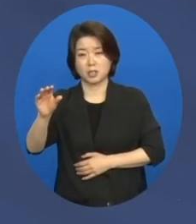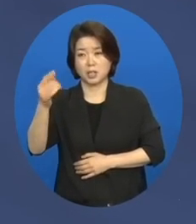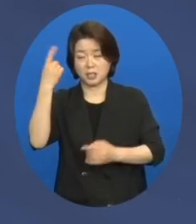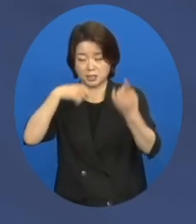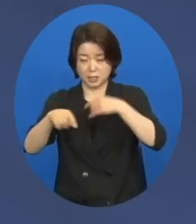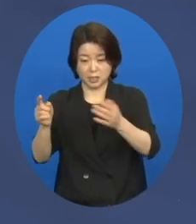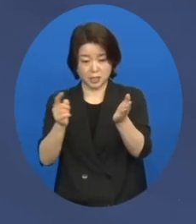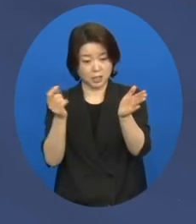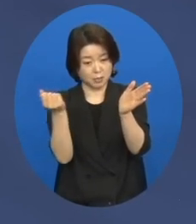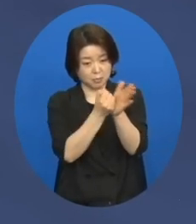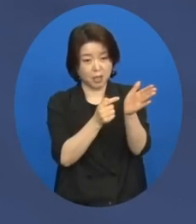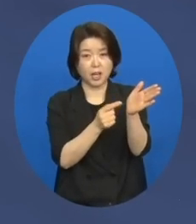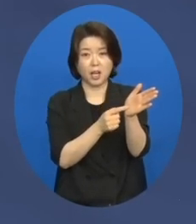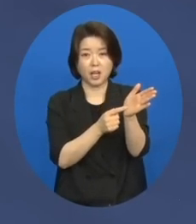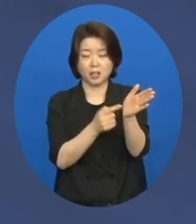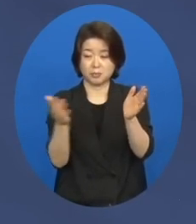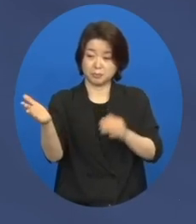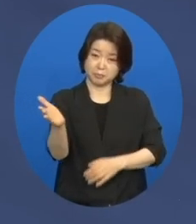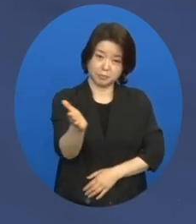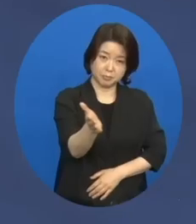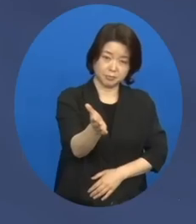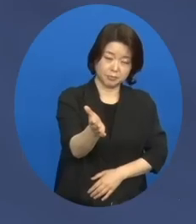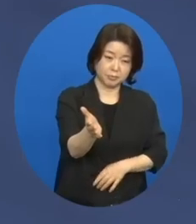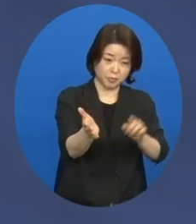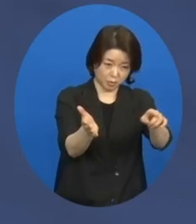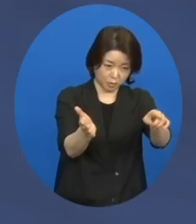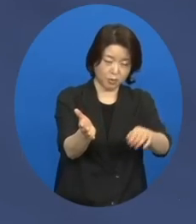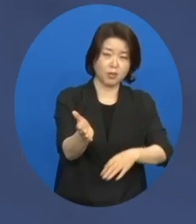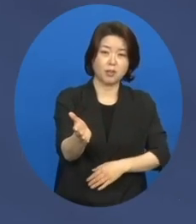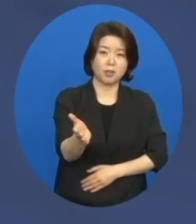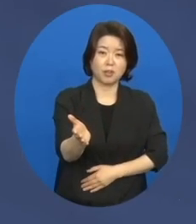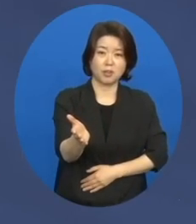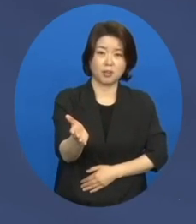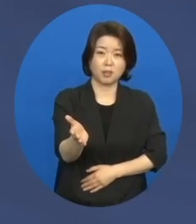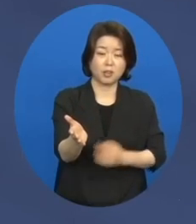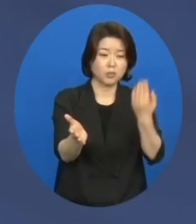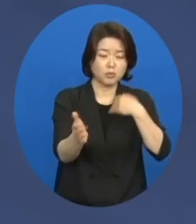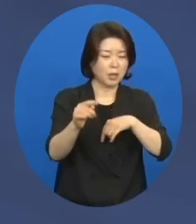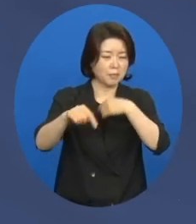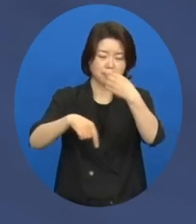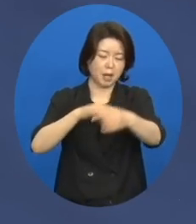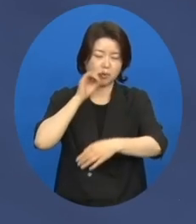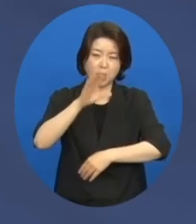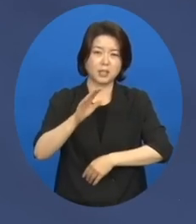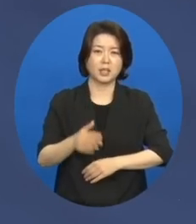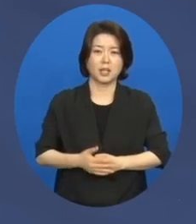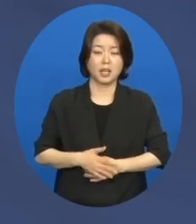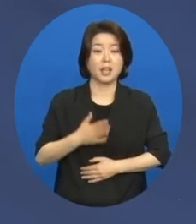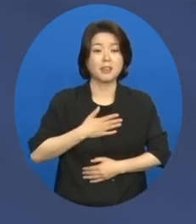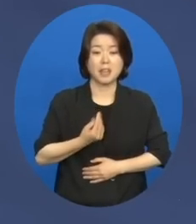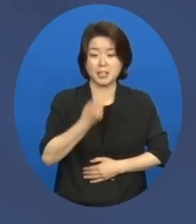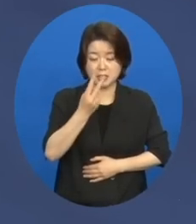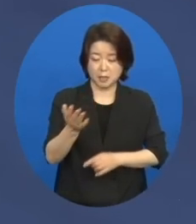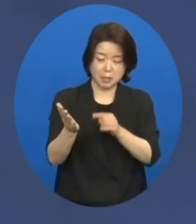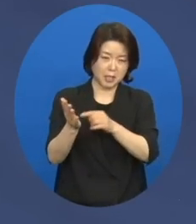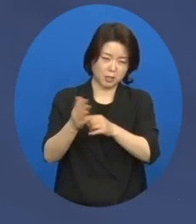손으로 조용히 내미시면서 넌 누구하고도 바꿀 수 없는 내 생명